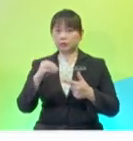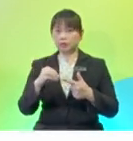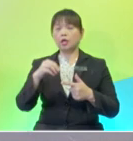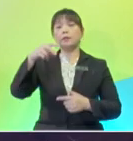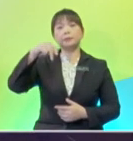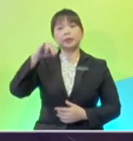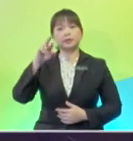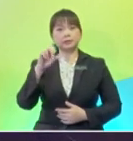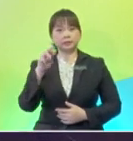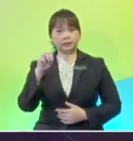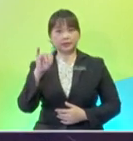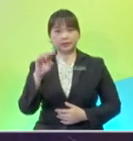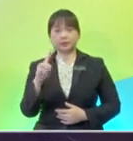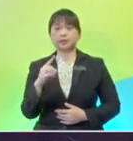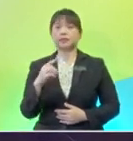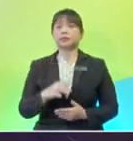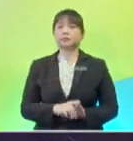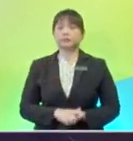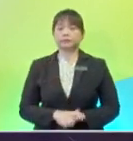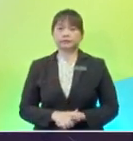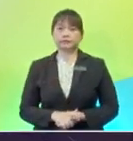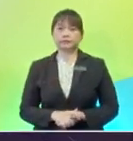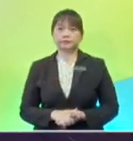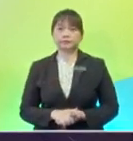ini untuk pengenalan lukisan tenggorokan